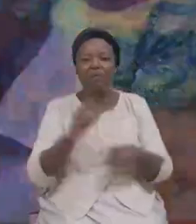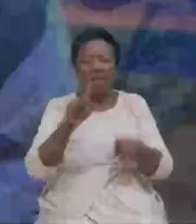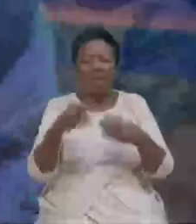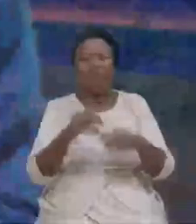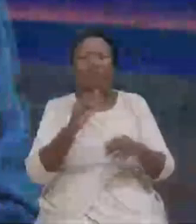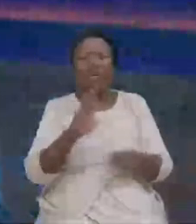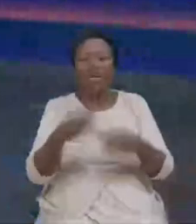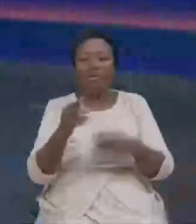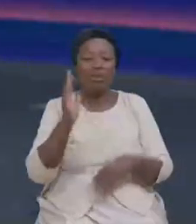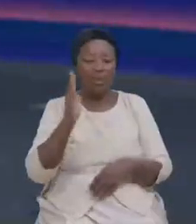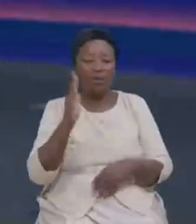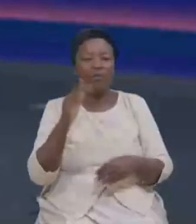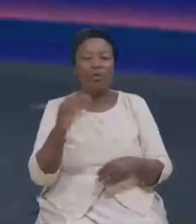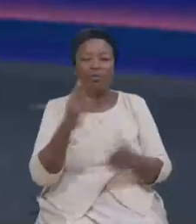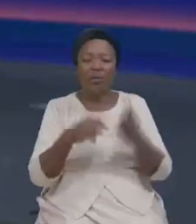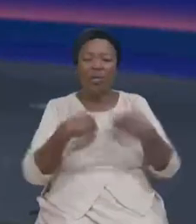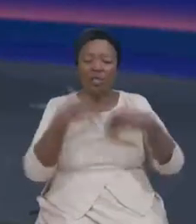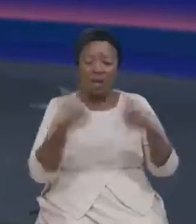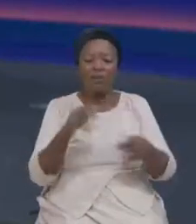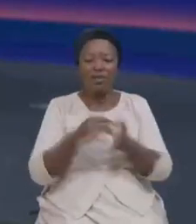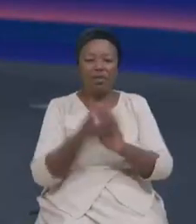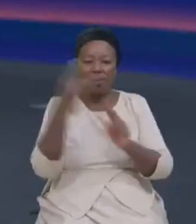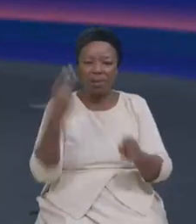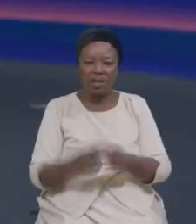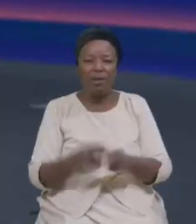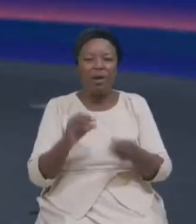Jésus. Cinquièmement, loue-le